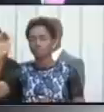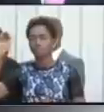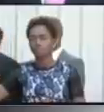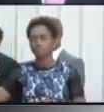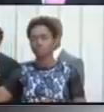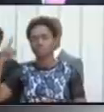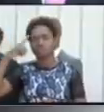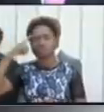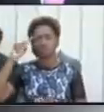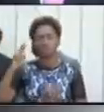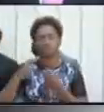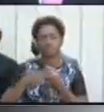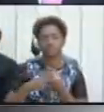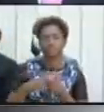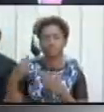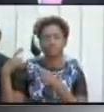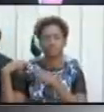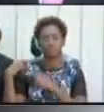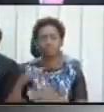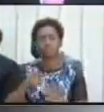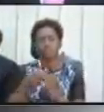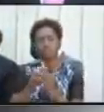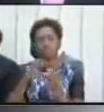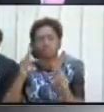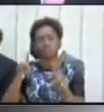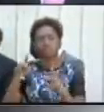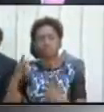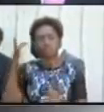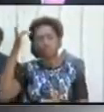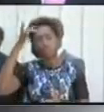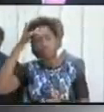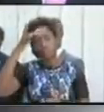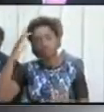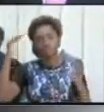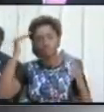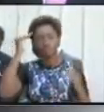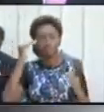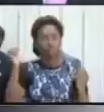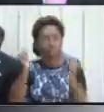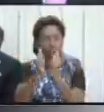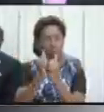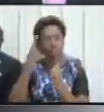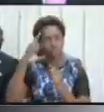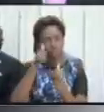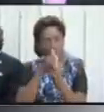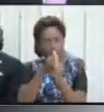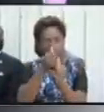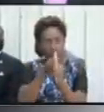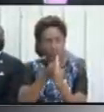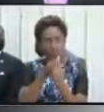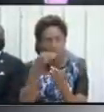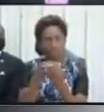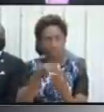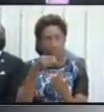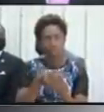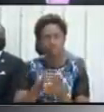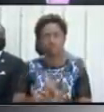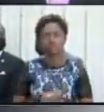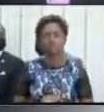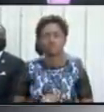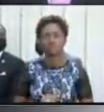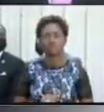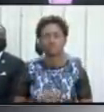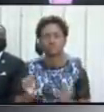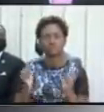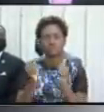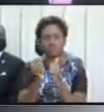net, mettent tête ensemble pour nous commencer à suivre le mouvement au sérieux de l'argent.